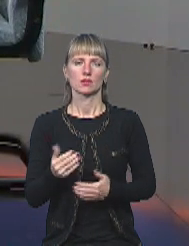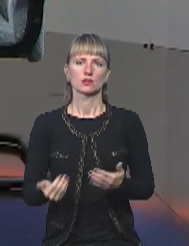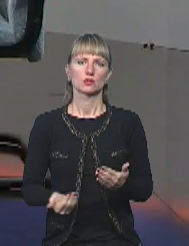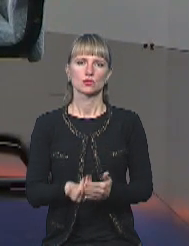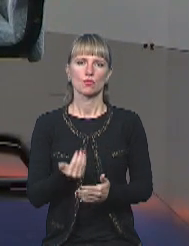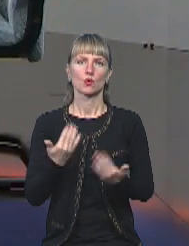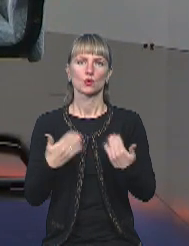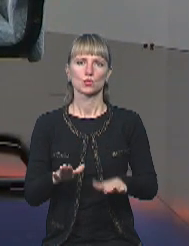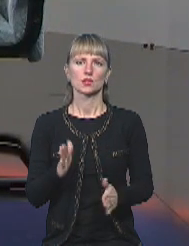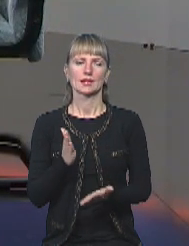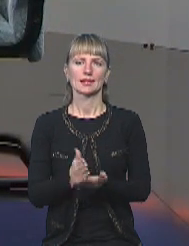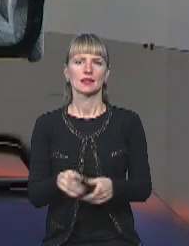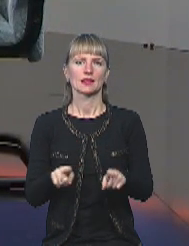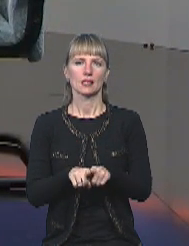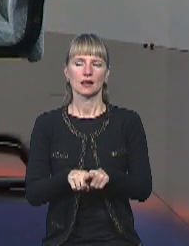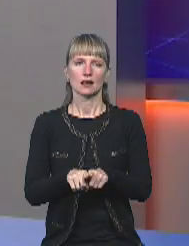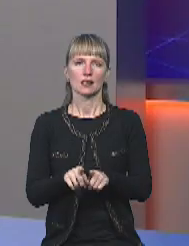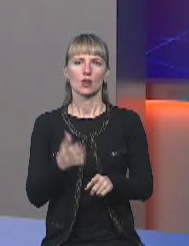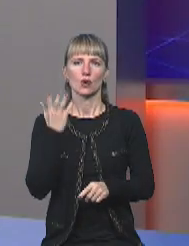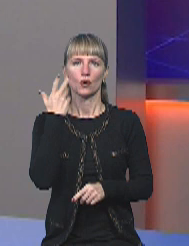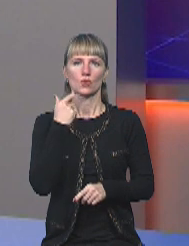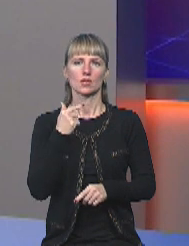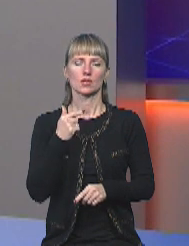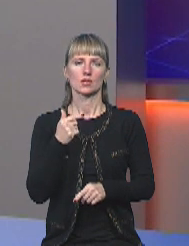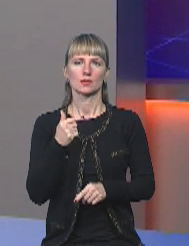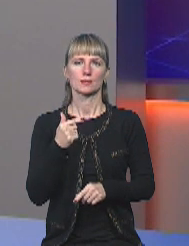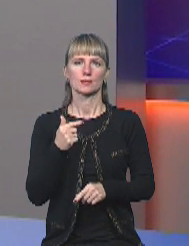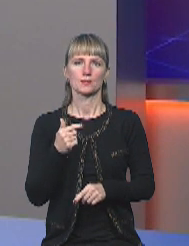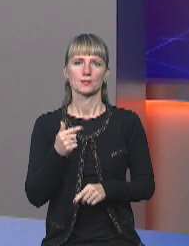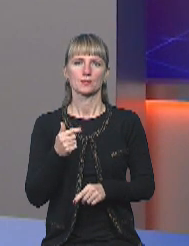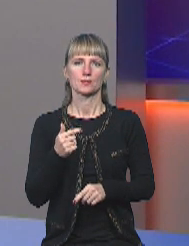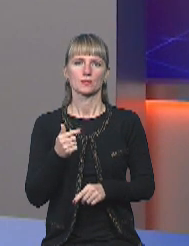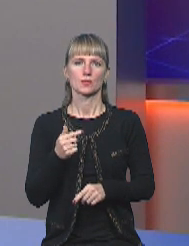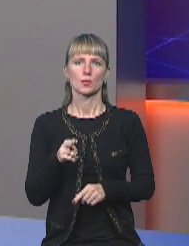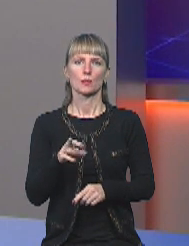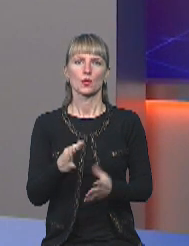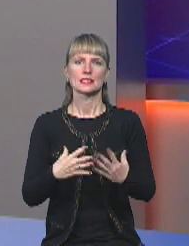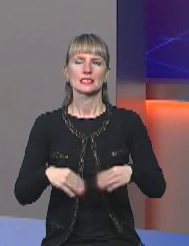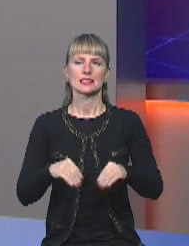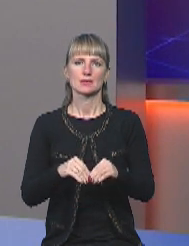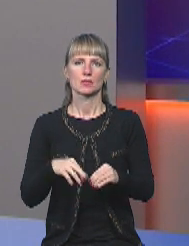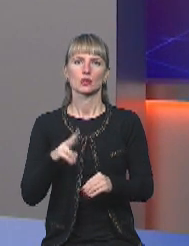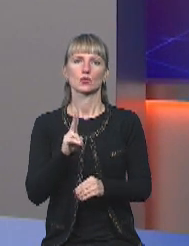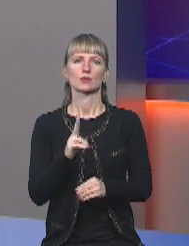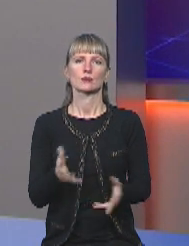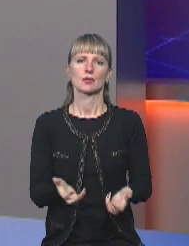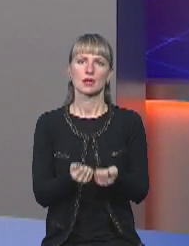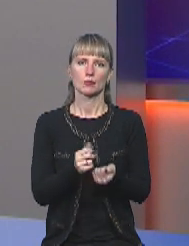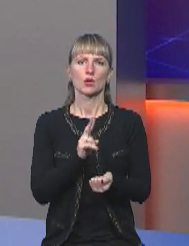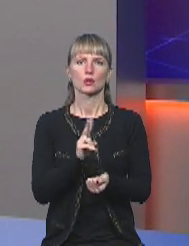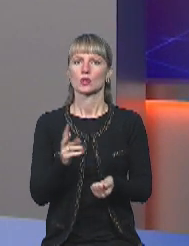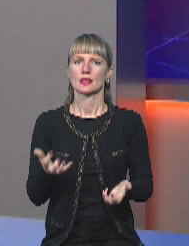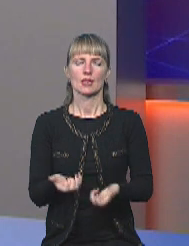знов вже є навіть такі моменти, коли по сім'ях йде, хтось підтримує, хтось не